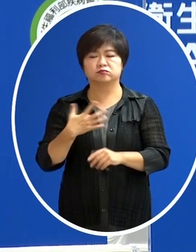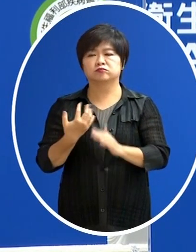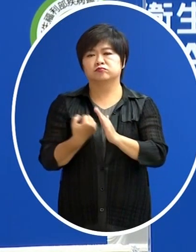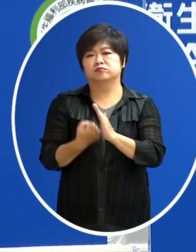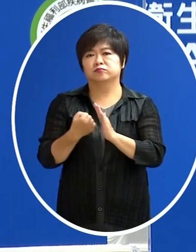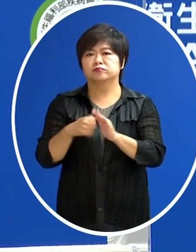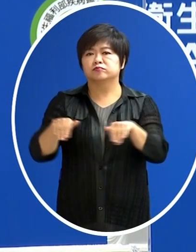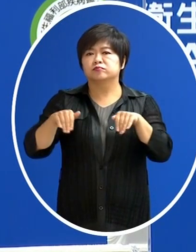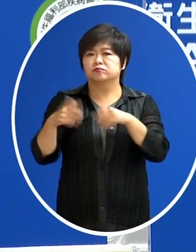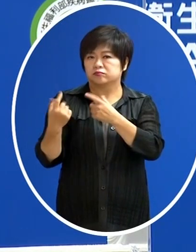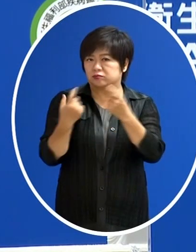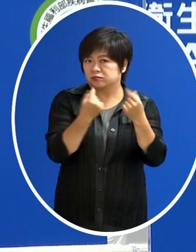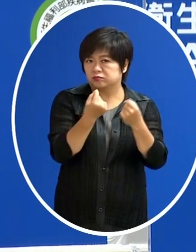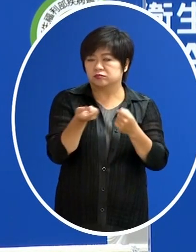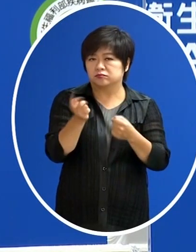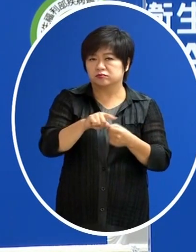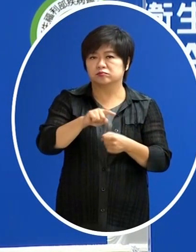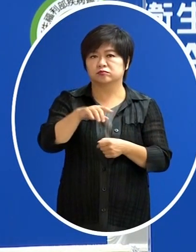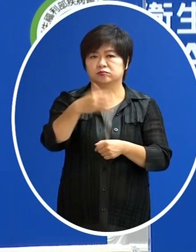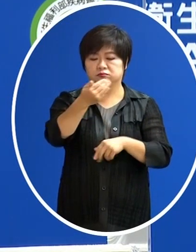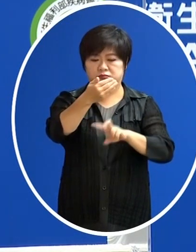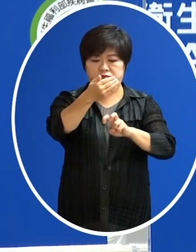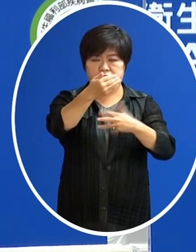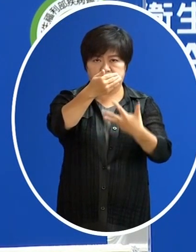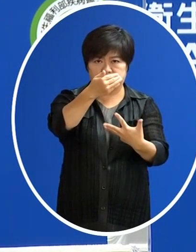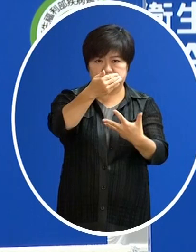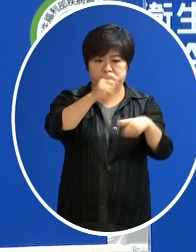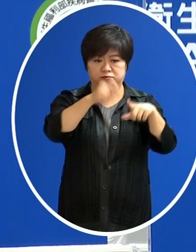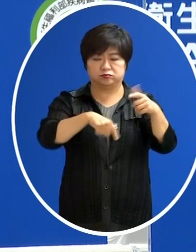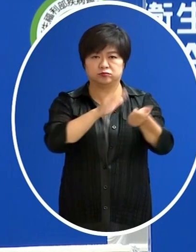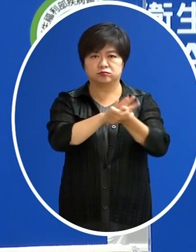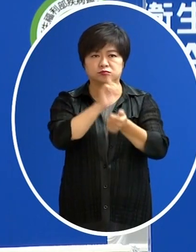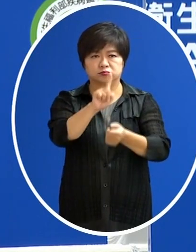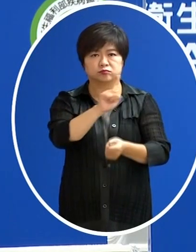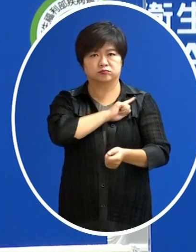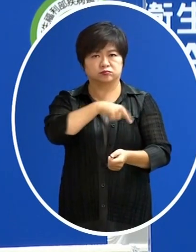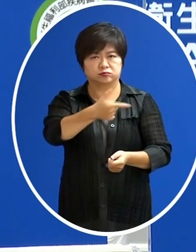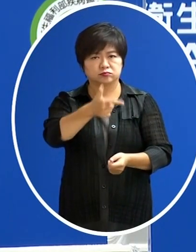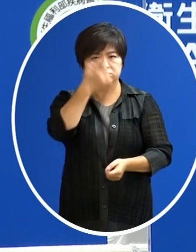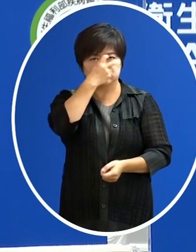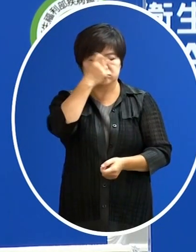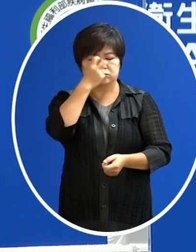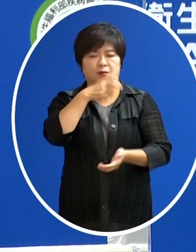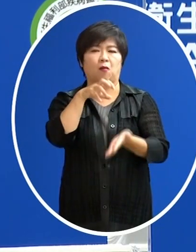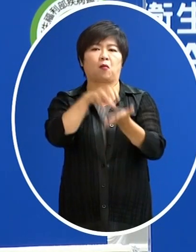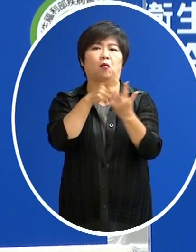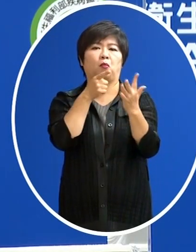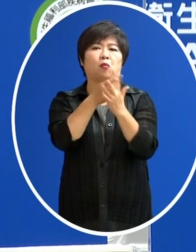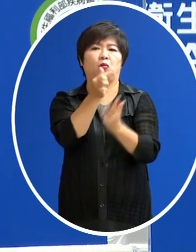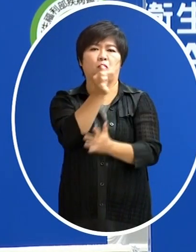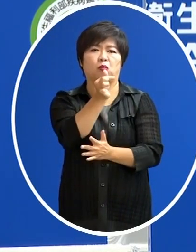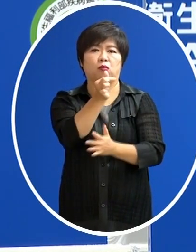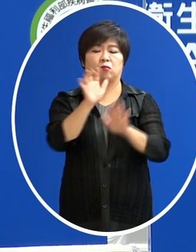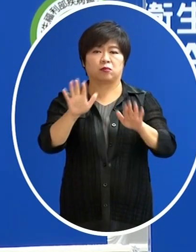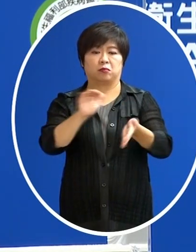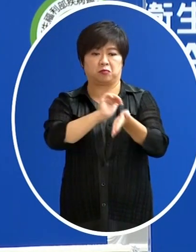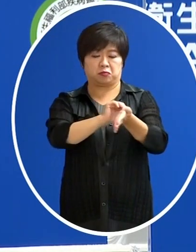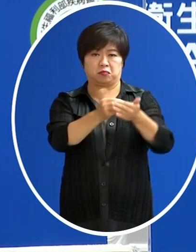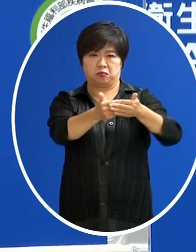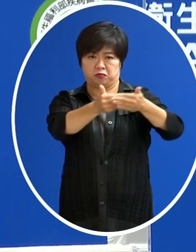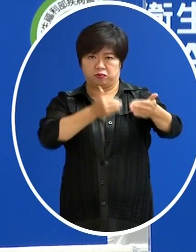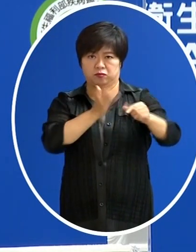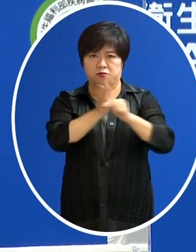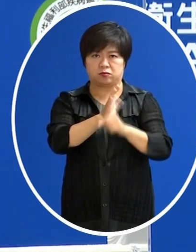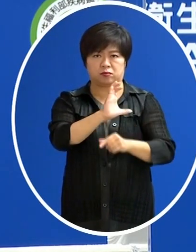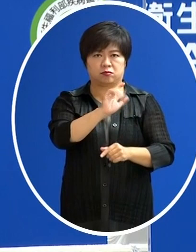理。那9月28日由公司安排自费检验，那今日确诊，那目前住院隔离中。那他的